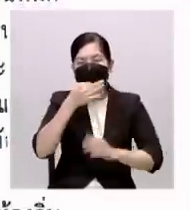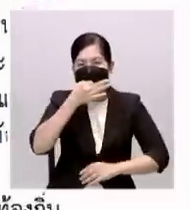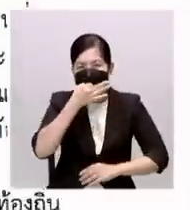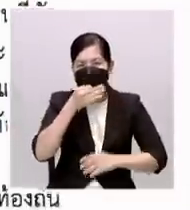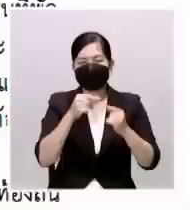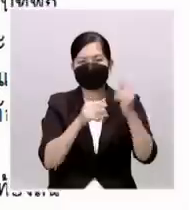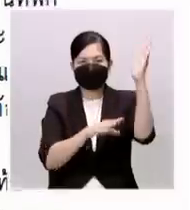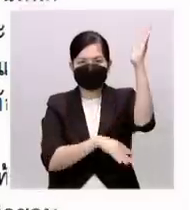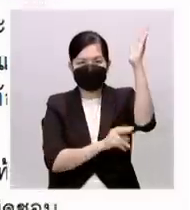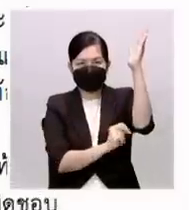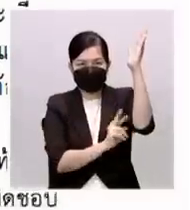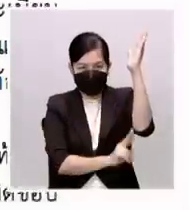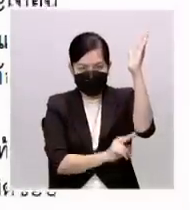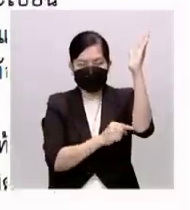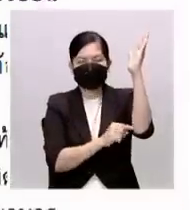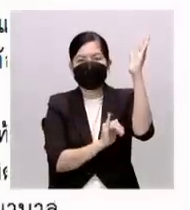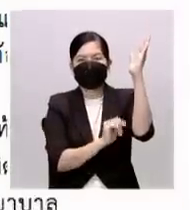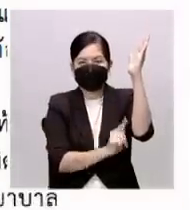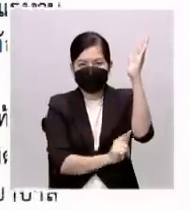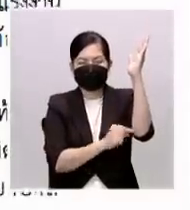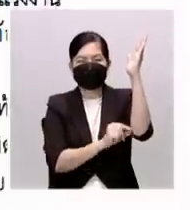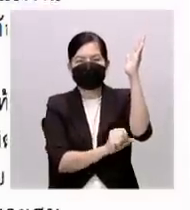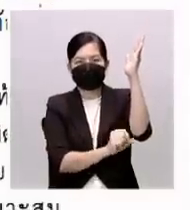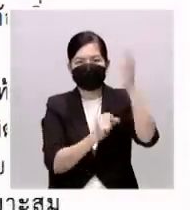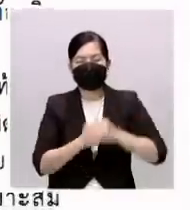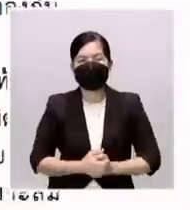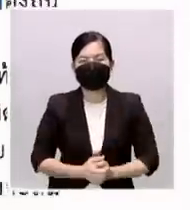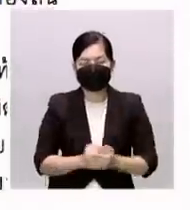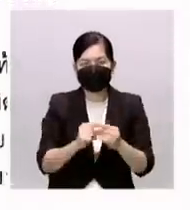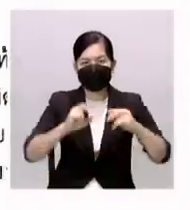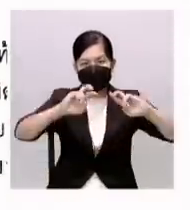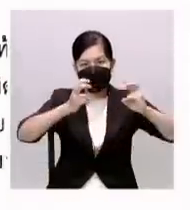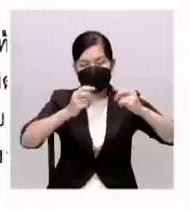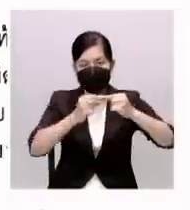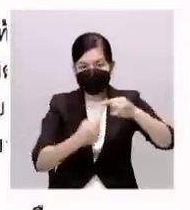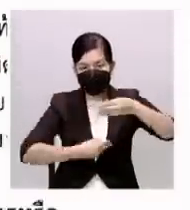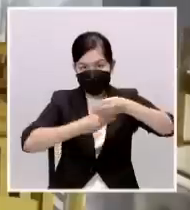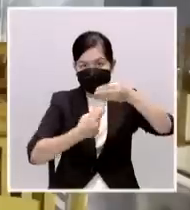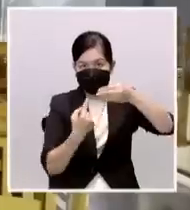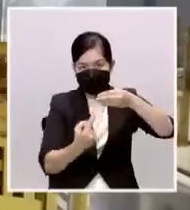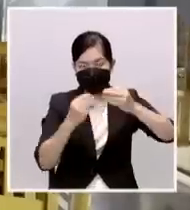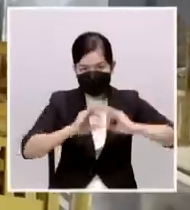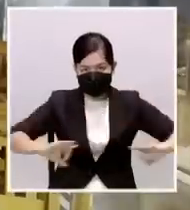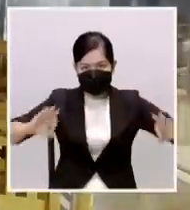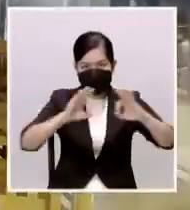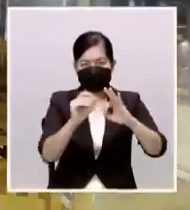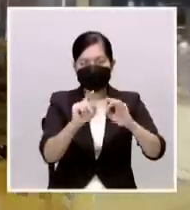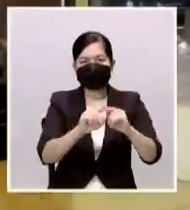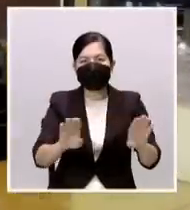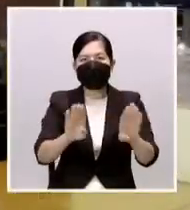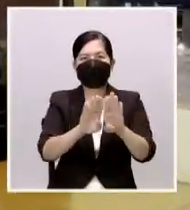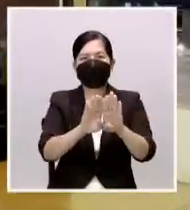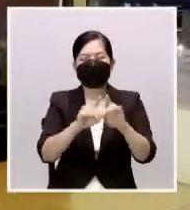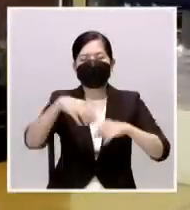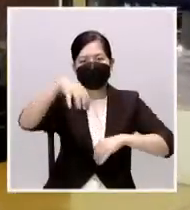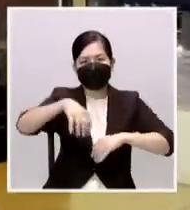ปัตตานียะลาและสงขลาครับส่วนอีกหนึ่งเรื่องสำคัญที่ระบุไว้ในประกาศฉบับนี้ก็คือการสั่งปิดสถานที่ก่อสร้